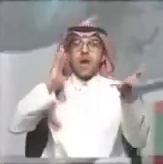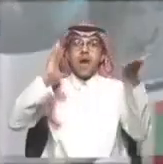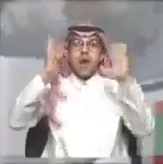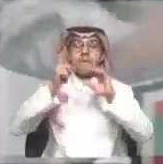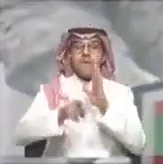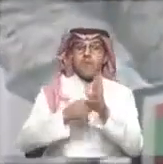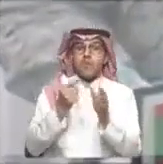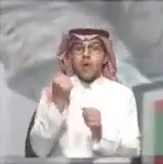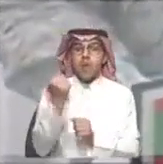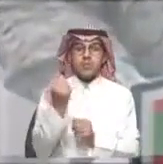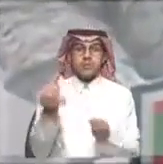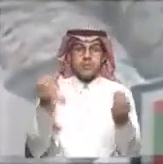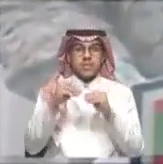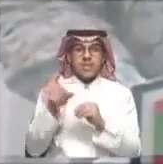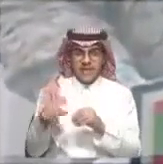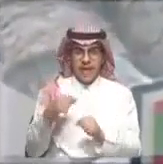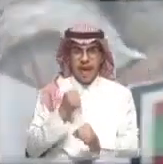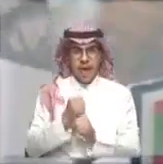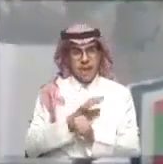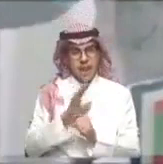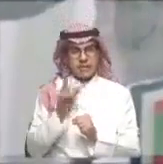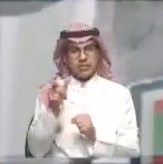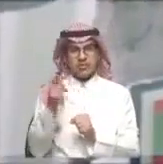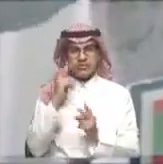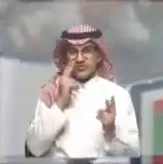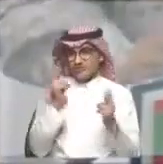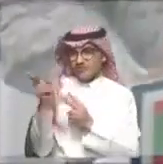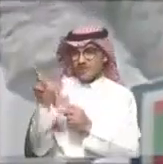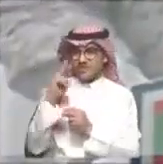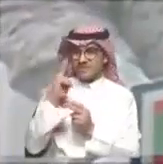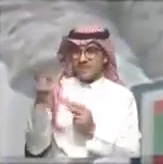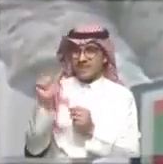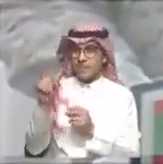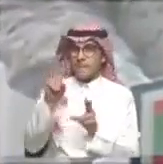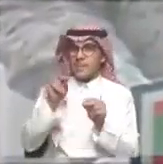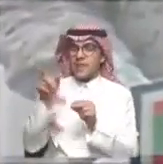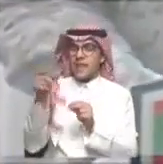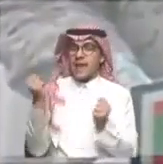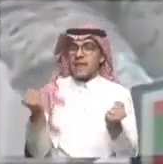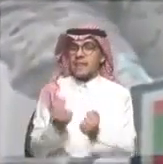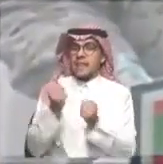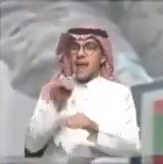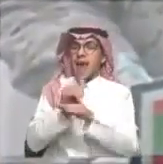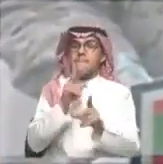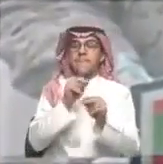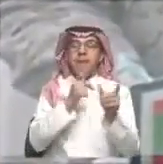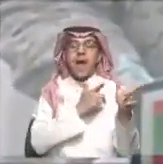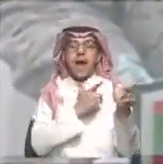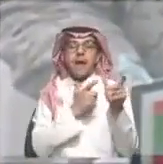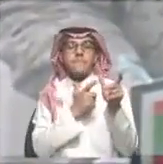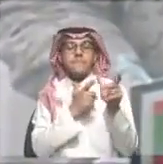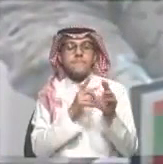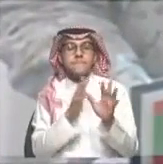فيه. نفذت عمليتين مختلفتين من نوع العمليات العسكرية. اللي شفتوه على يسار المنصة كان عمليات عسكرية حرب، عمليات